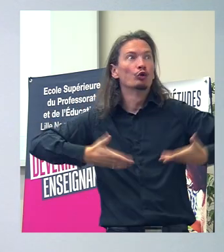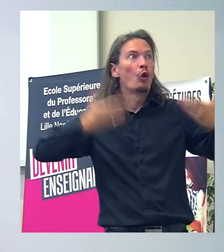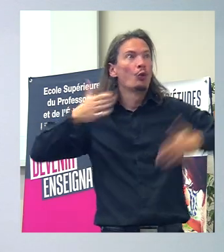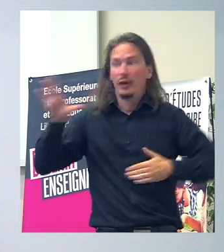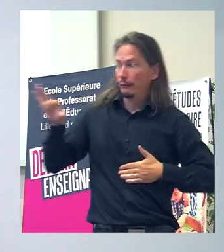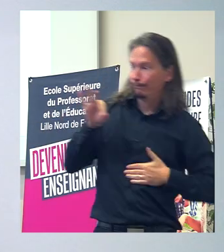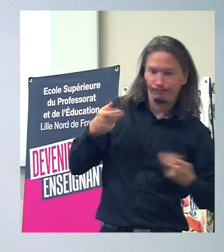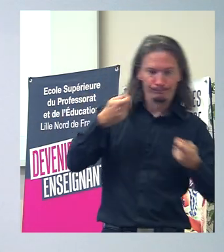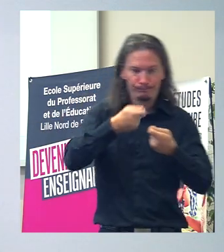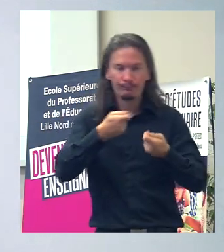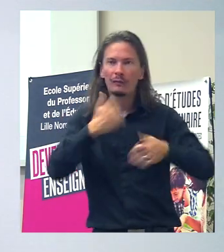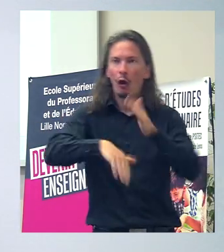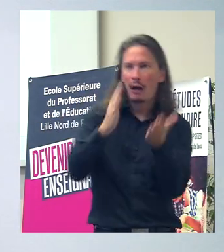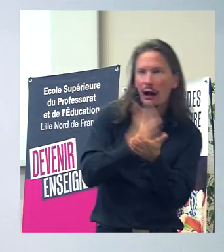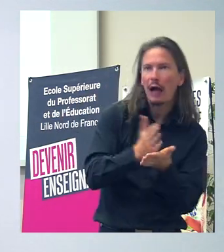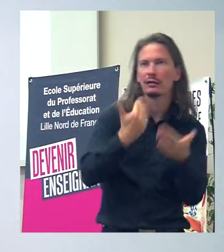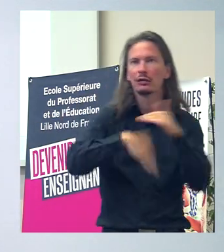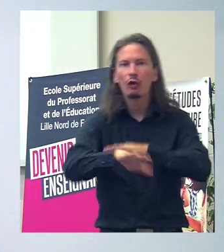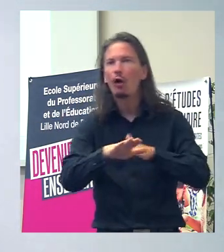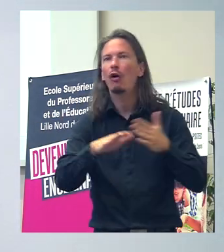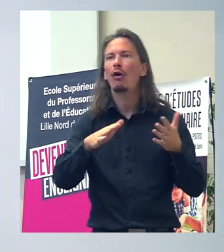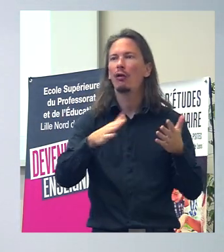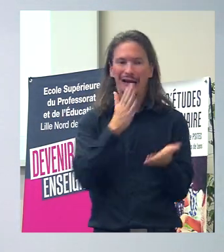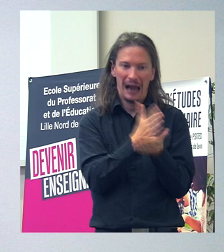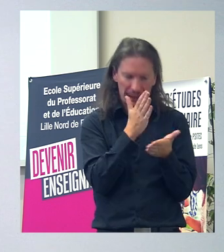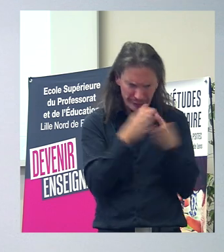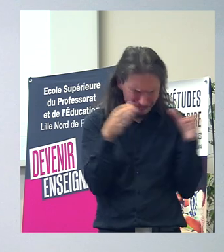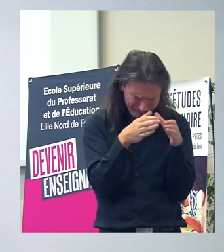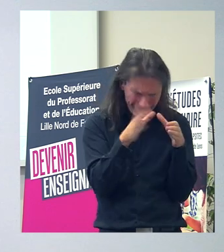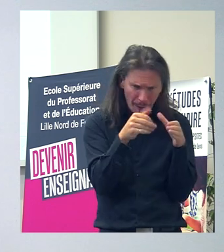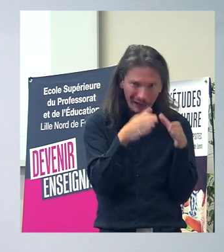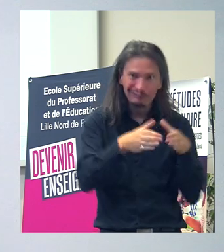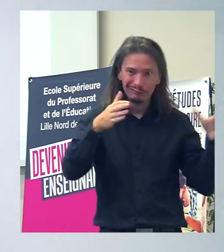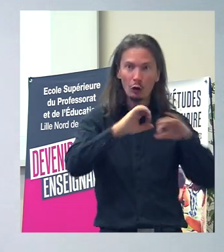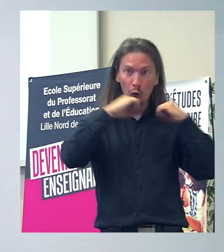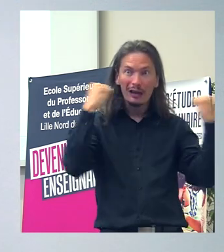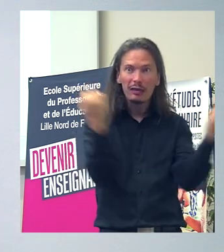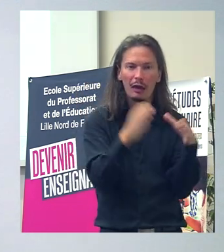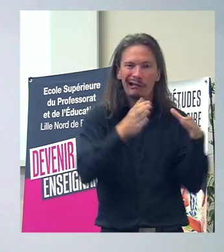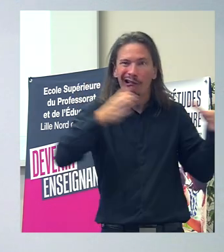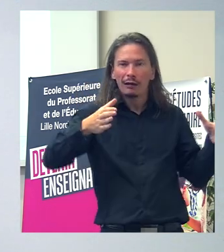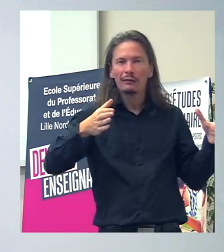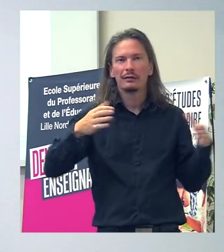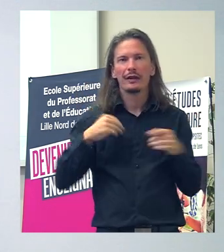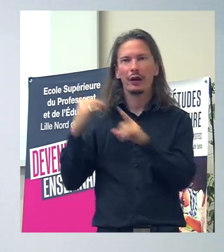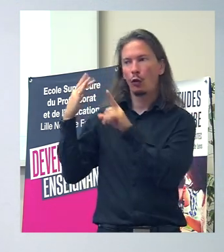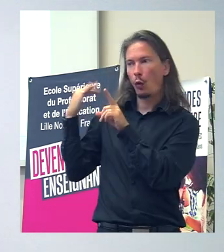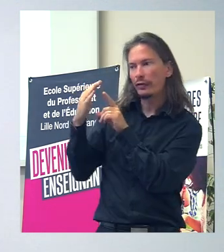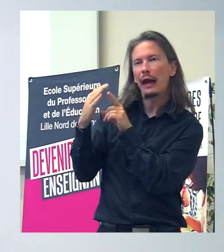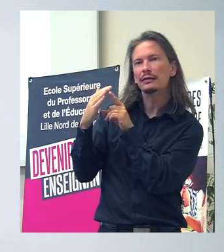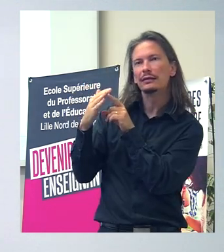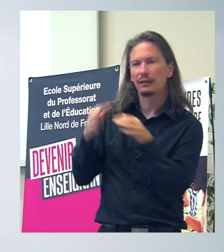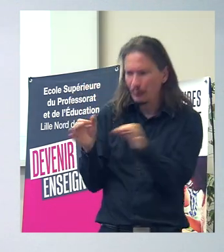de la classe. Du contexte de la classe, on passe au contexte de la société. Donc, on passe de contextes de plus en